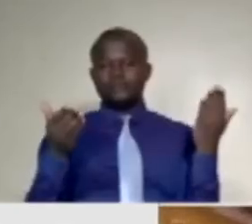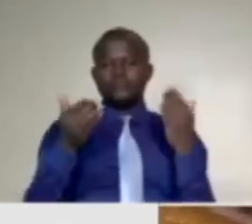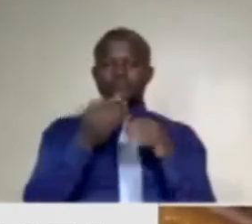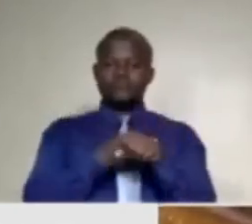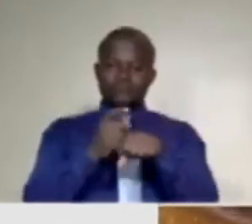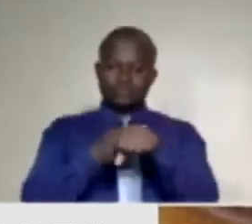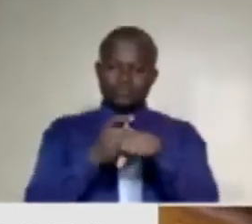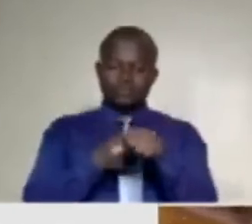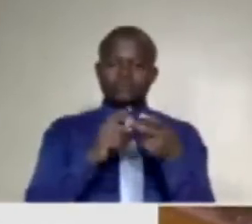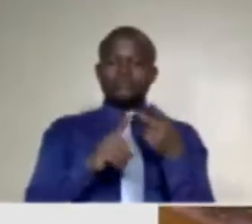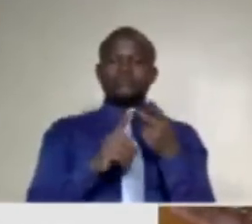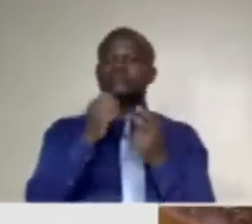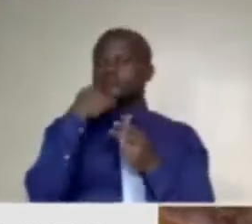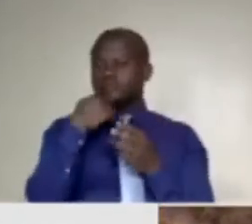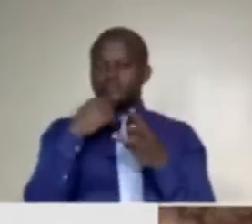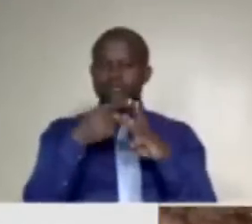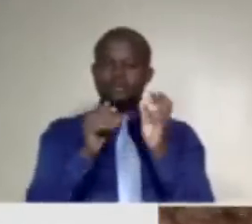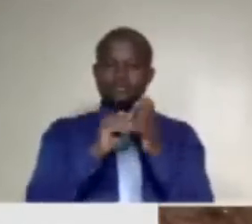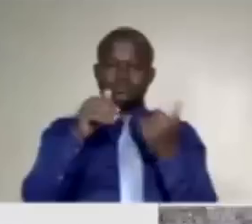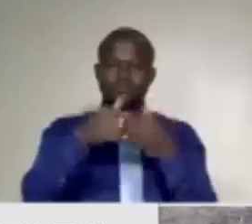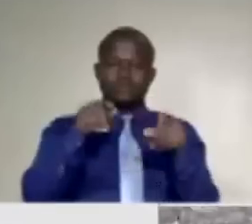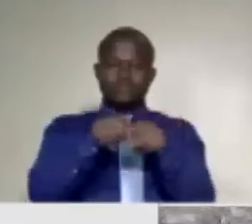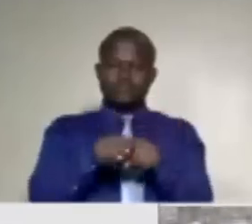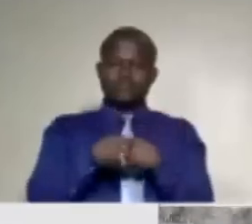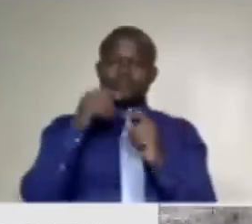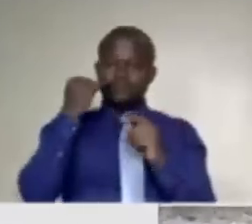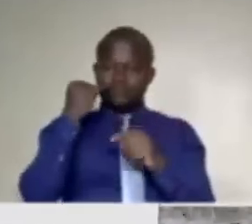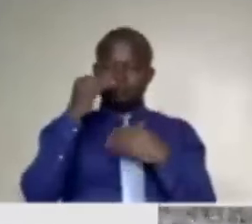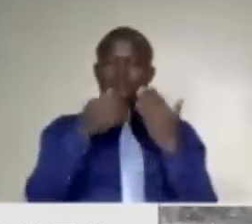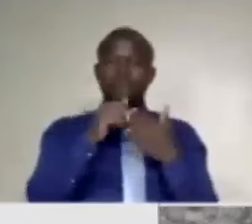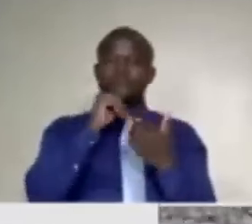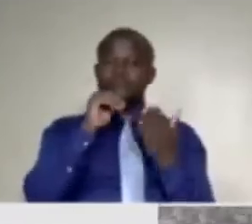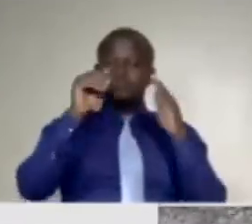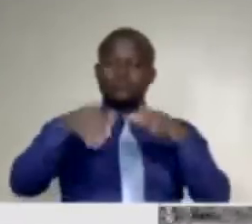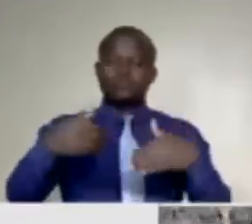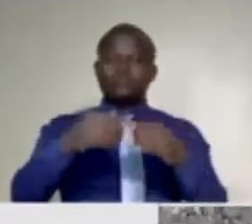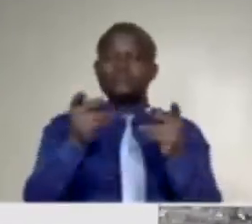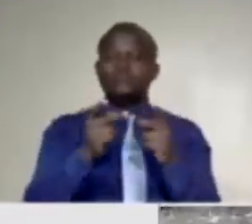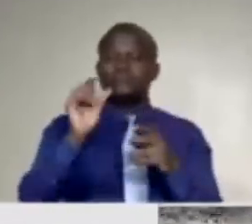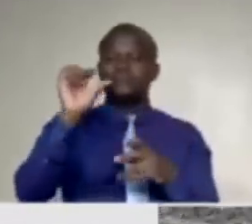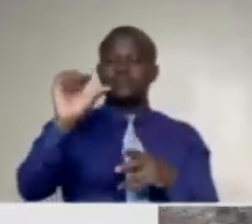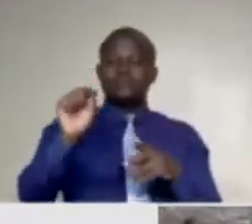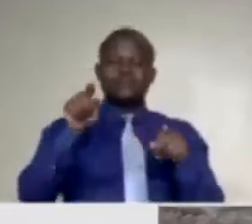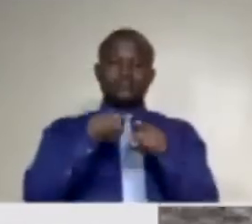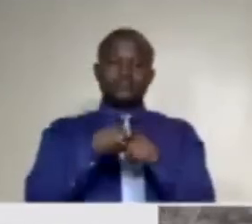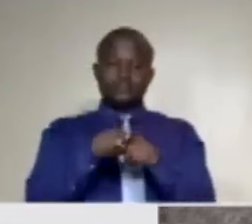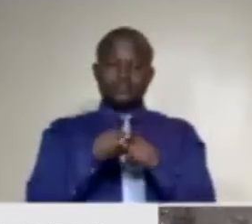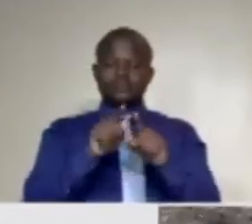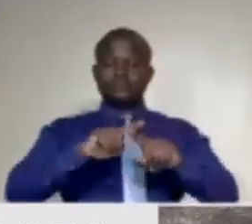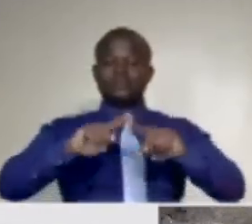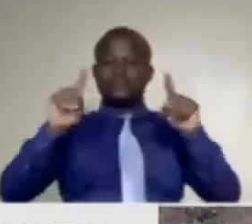ibirayi, ibigori. Ariko nk'urugero nk'uwahingaga nubwo gitari tungana, wahingaga agaparisera kangana aka